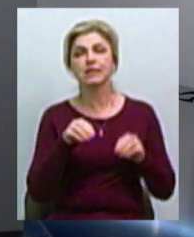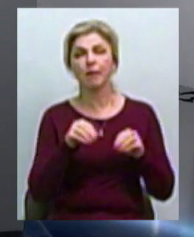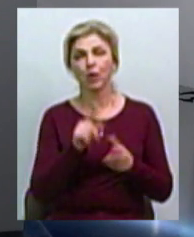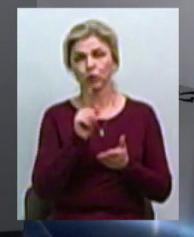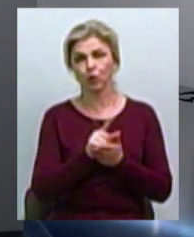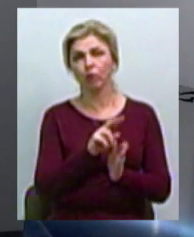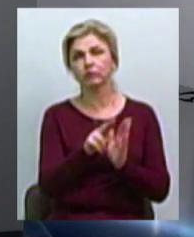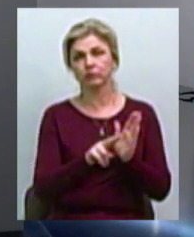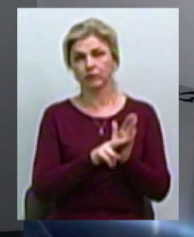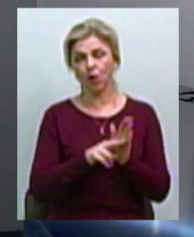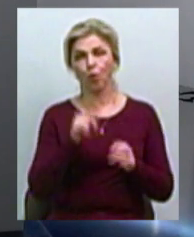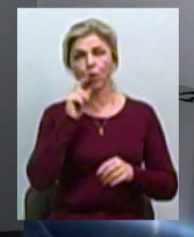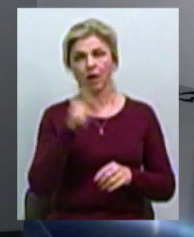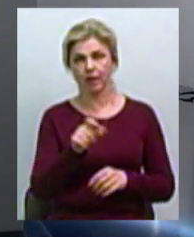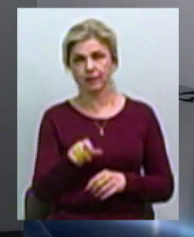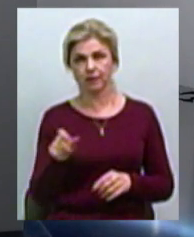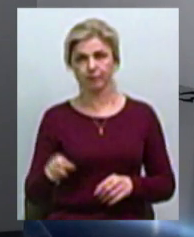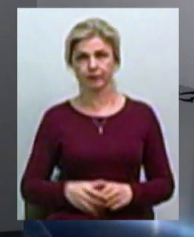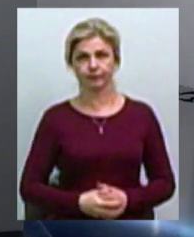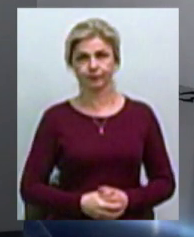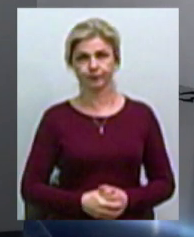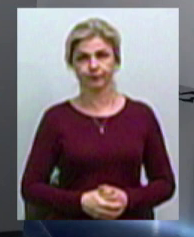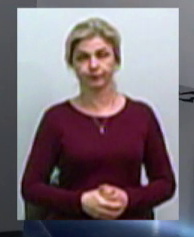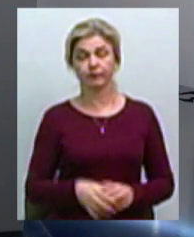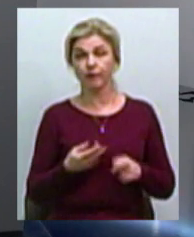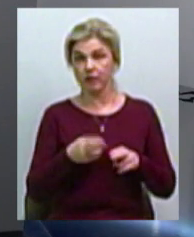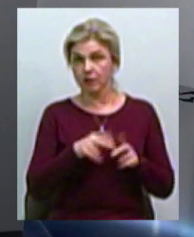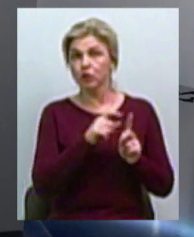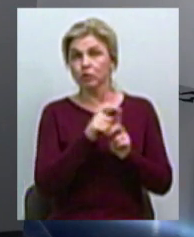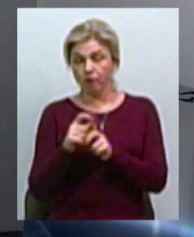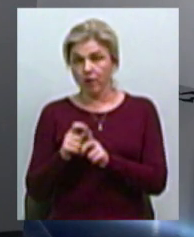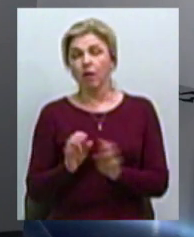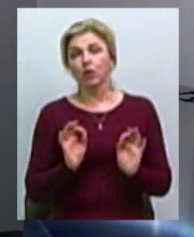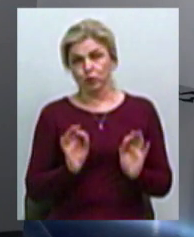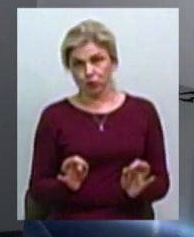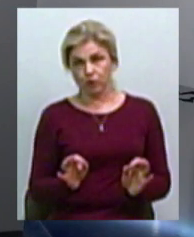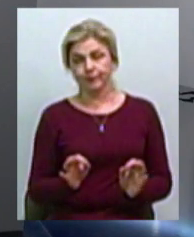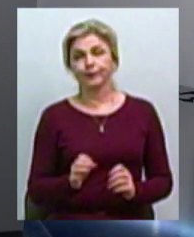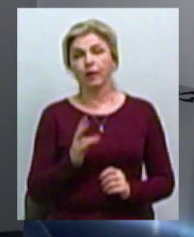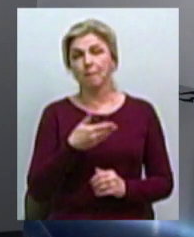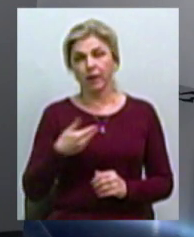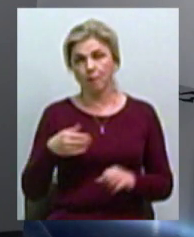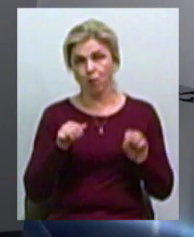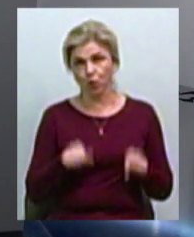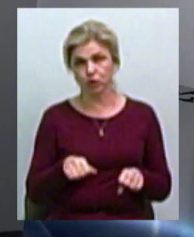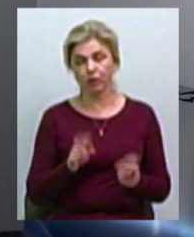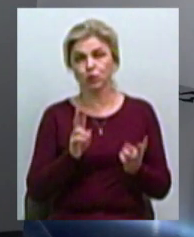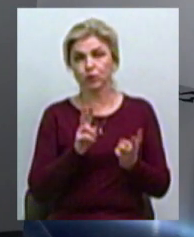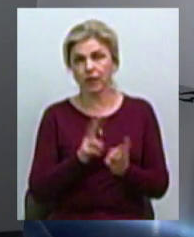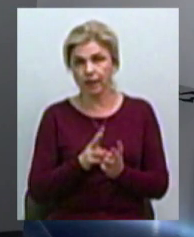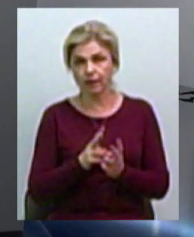належати українцям. Ця теза дуже слушна. Між тим, ми можемо зустріти